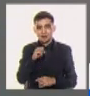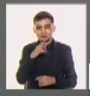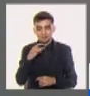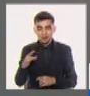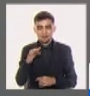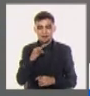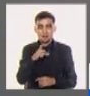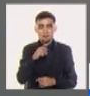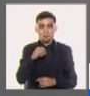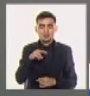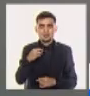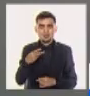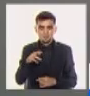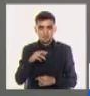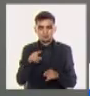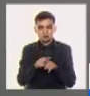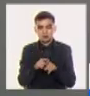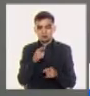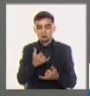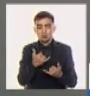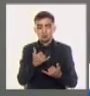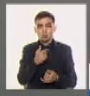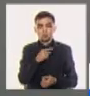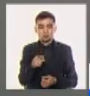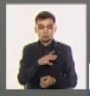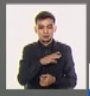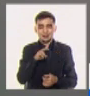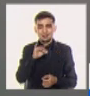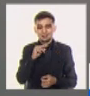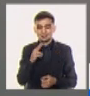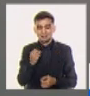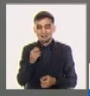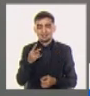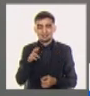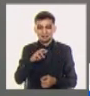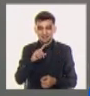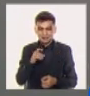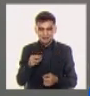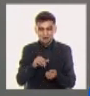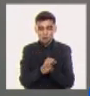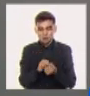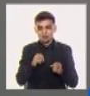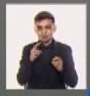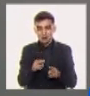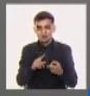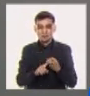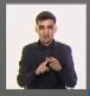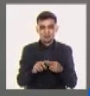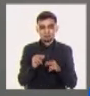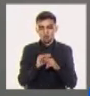и эпидемиологов только дается. Сегодня у них лицензии или приложения к лицензии по инфекционным заболеваниям на сегодня